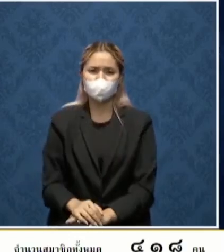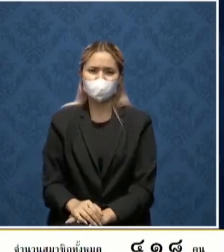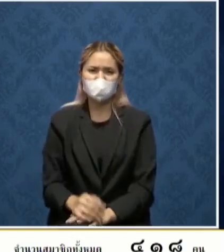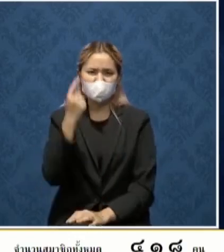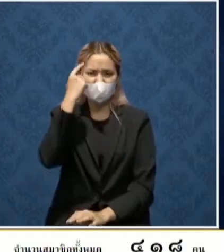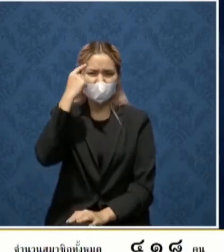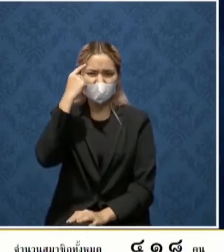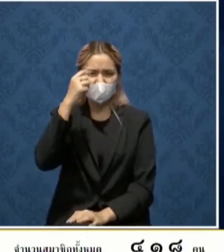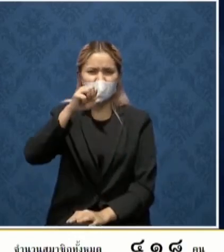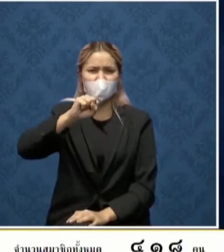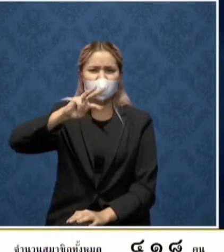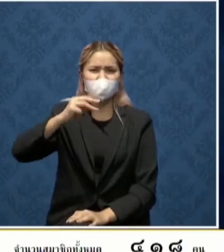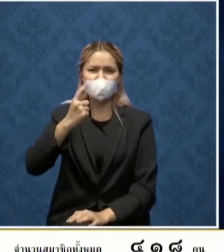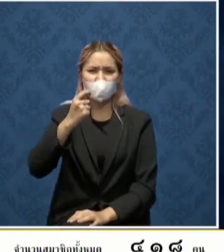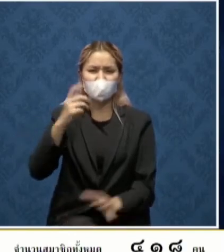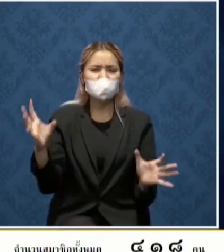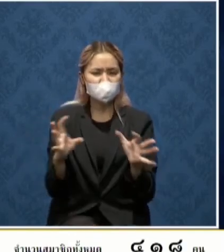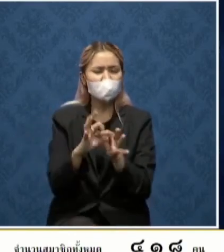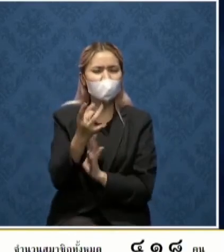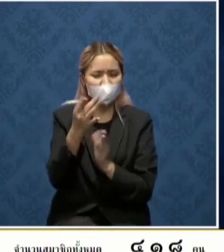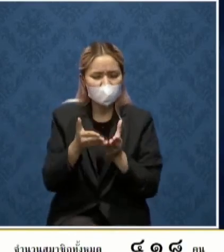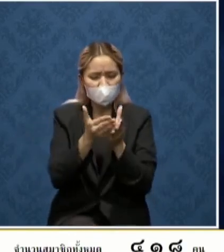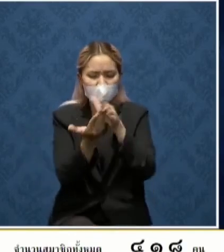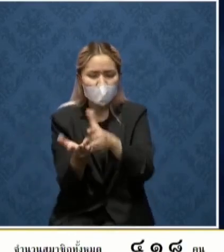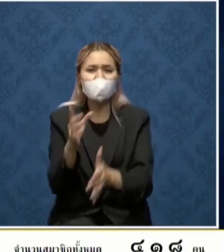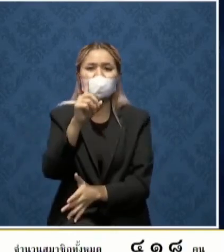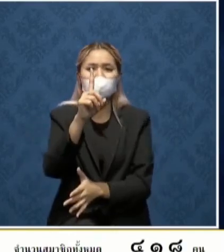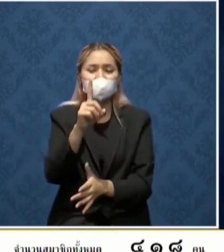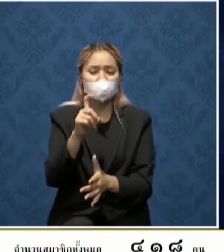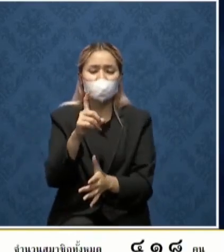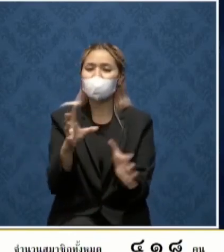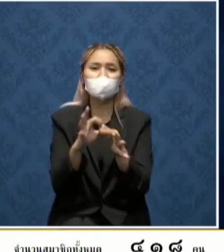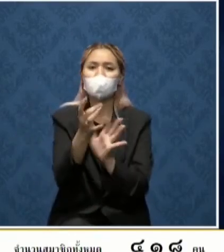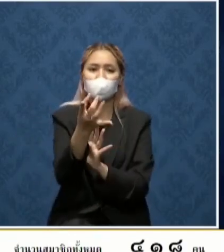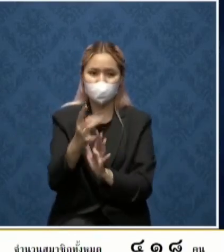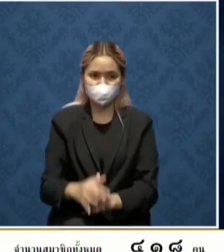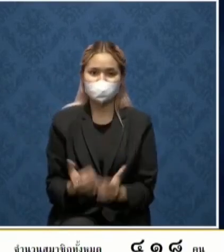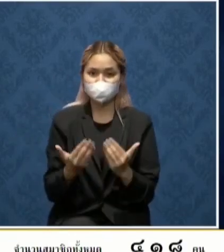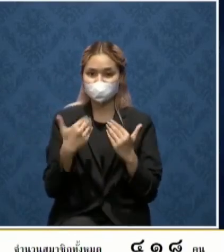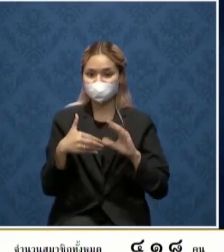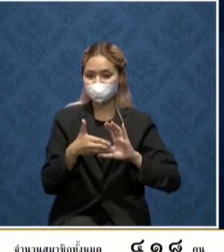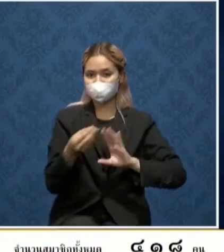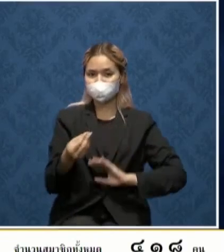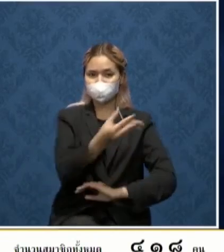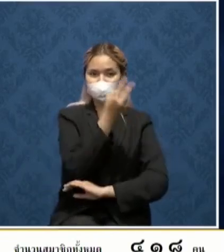ค่สมอเลอไปเกี่วอะไรกเลอลมลองฟงต่อกัท่ครัในชลัทัดไปครับ